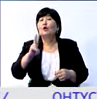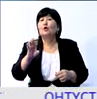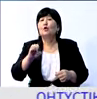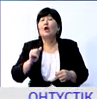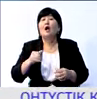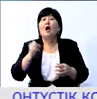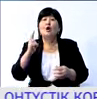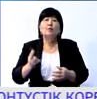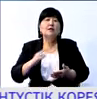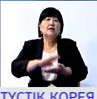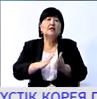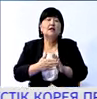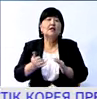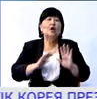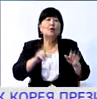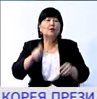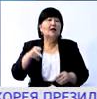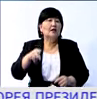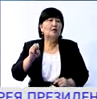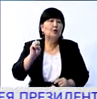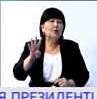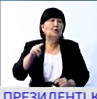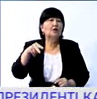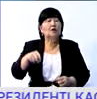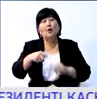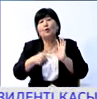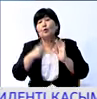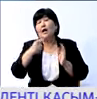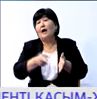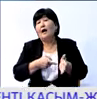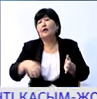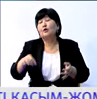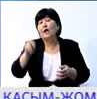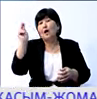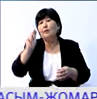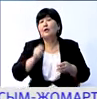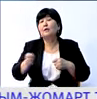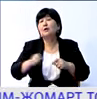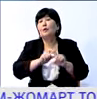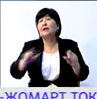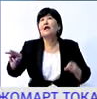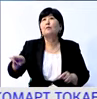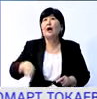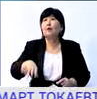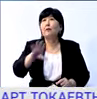әлеуметтік мәселелер жөніндегі орынбасары, 2014-2017 жылдары Қарағанды облысы білім беру басқармасының